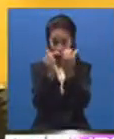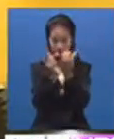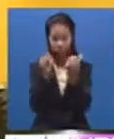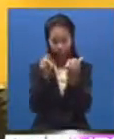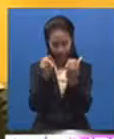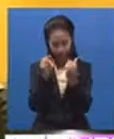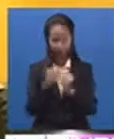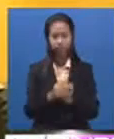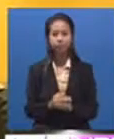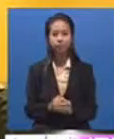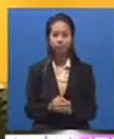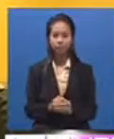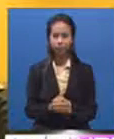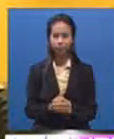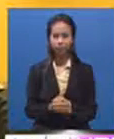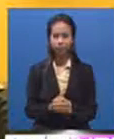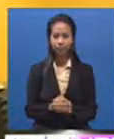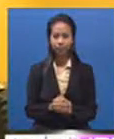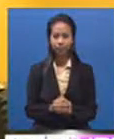ร้องทุกข์ของรัฐสภา